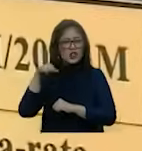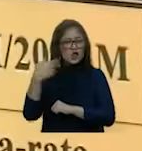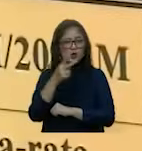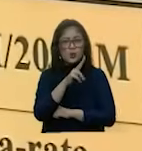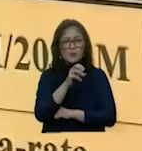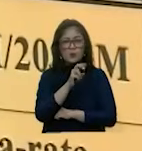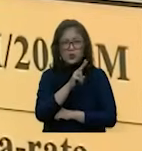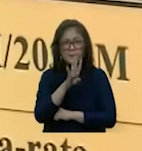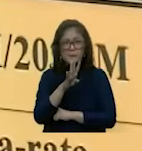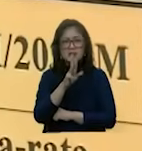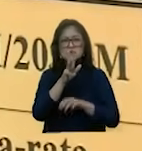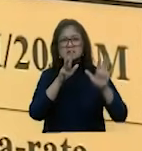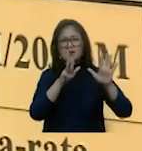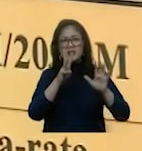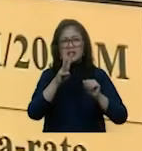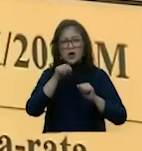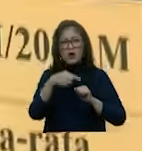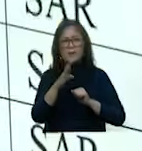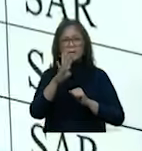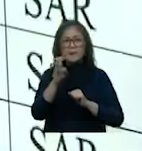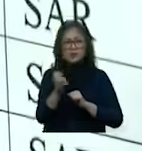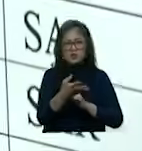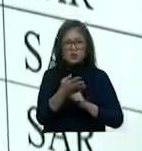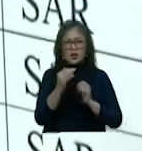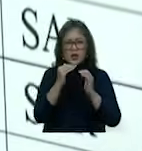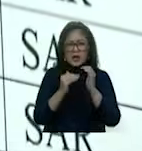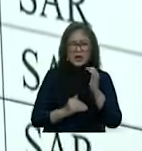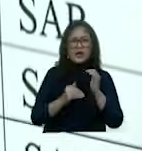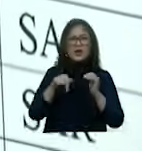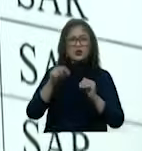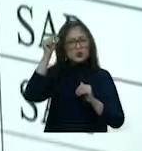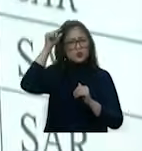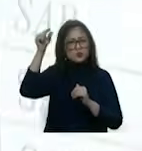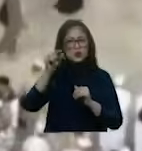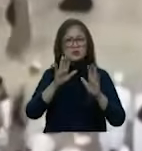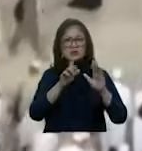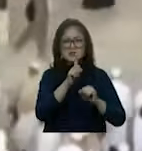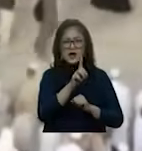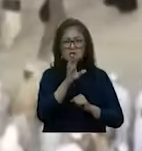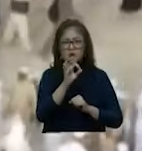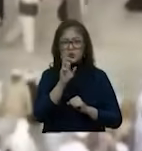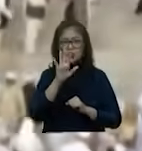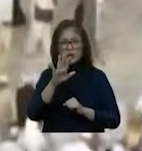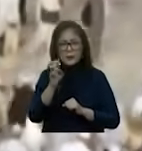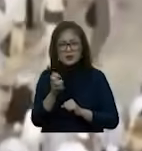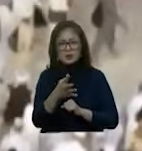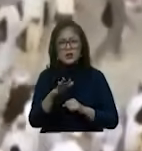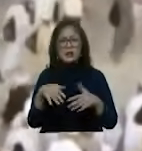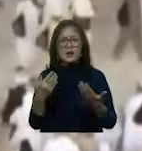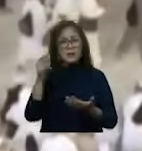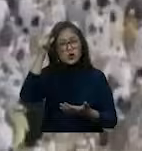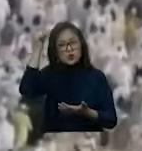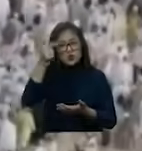93,4 juta lebih rendah dari usulan kemenak sebesar R5 juta meski demikian usulan biaya haji